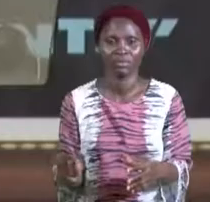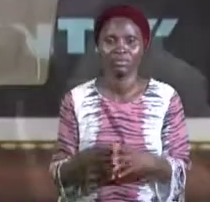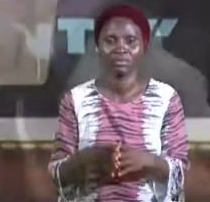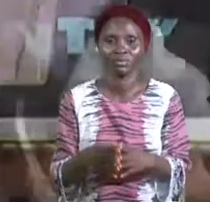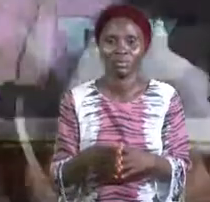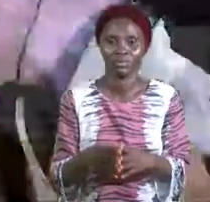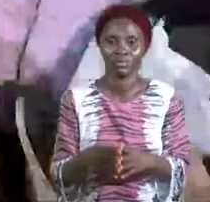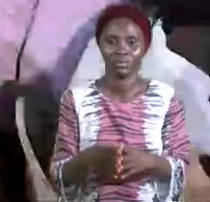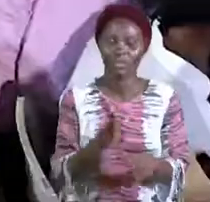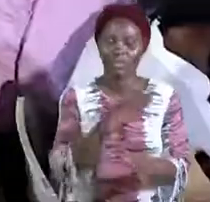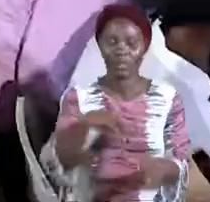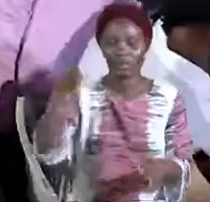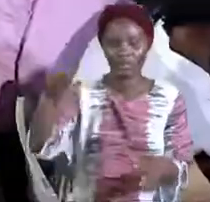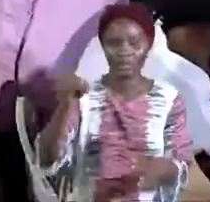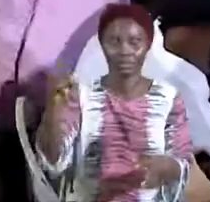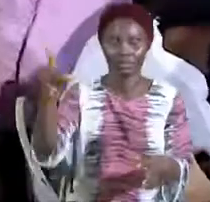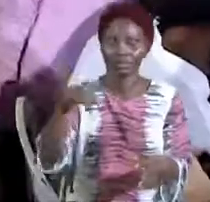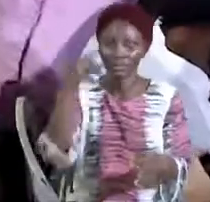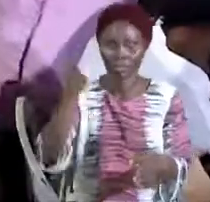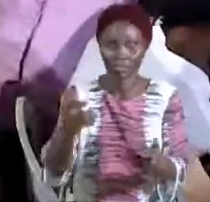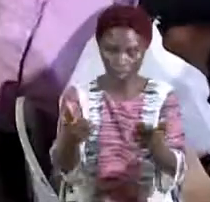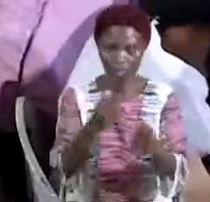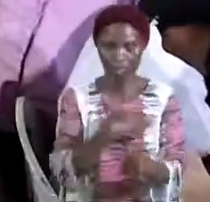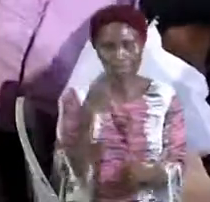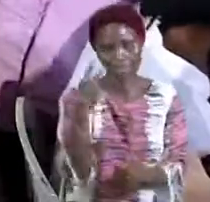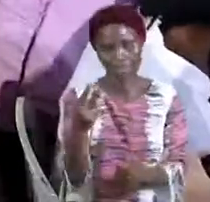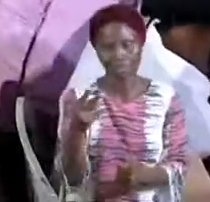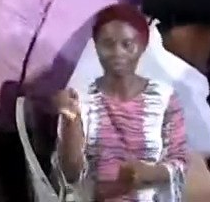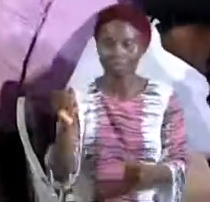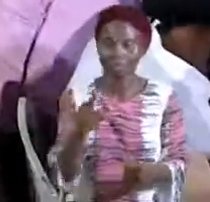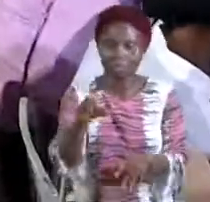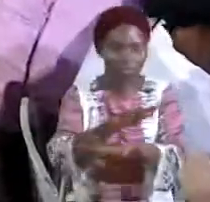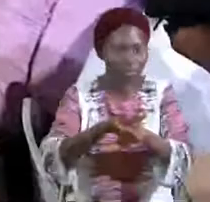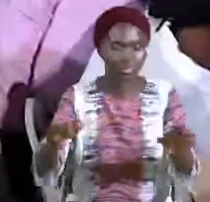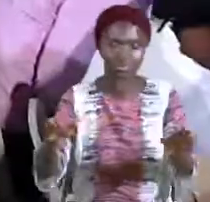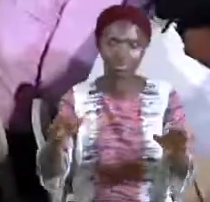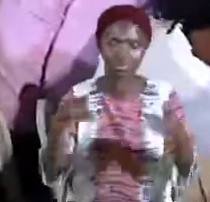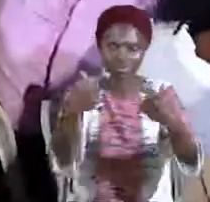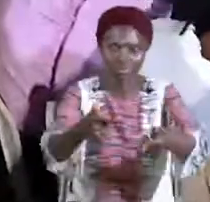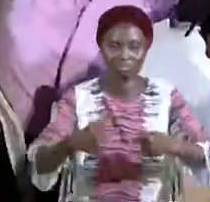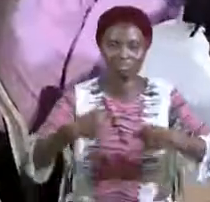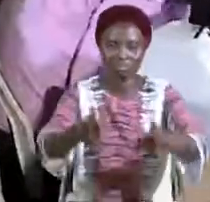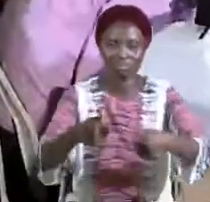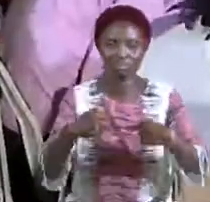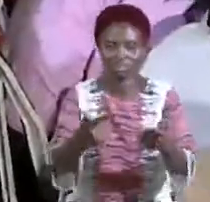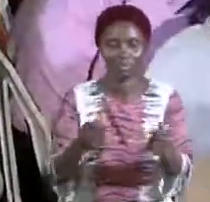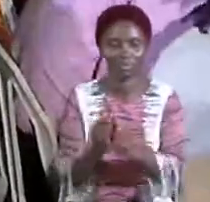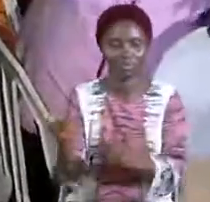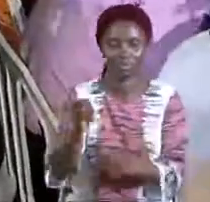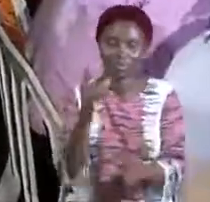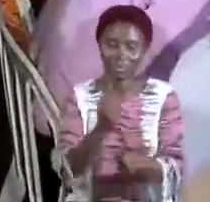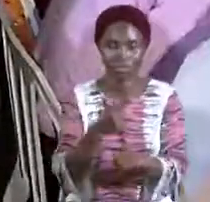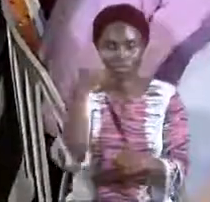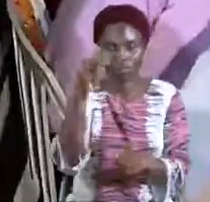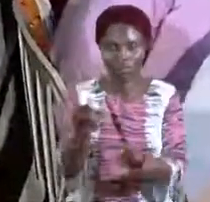n'argumentez pas, dites-le seulement, venez voir. » Ne commencez pas à leur dire, « Oh, ton église est mauvaise,